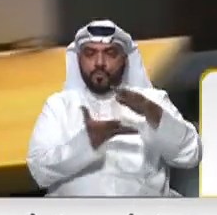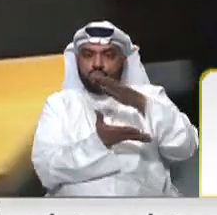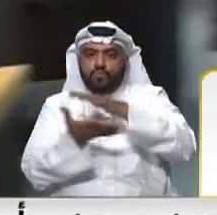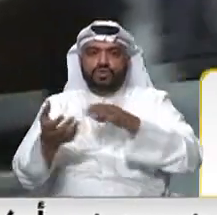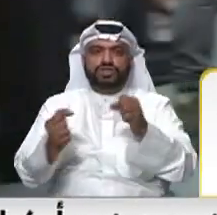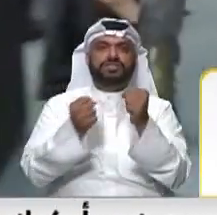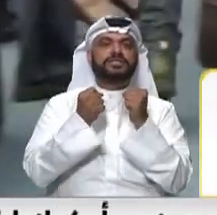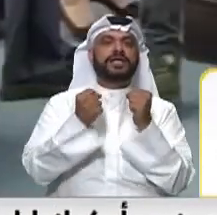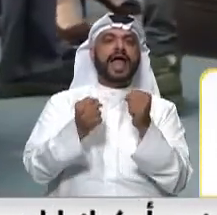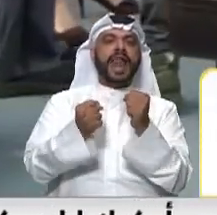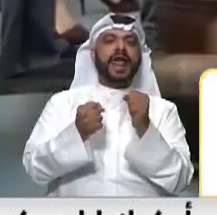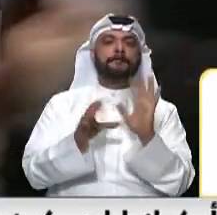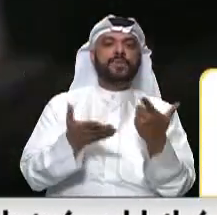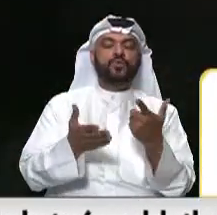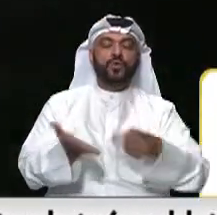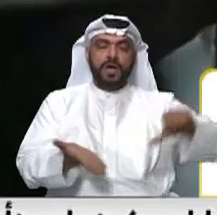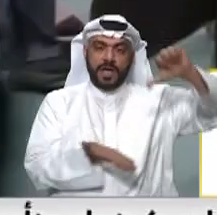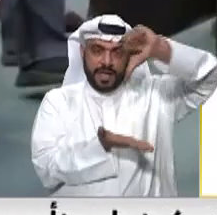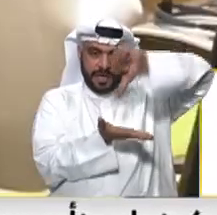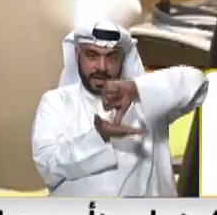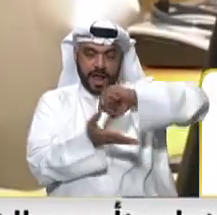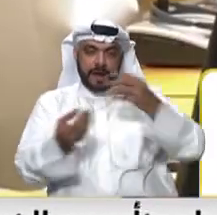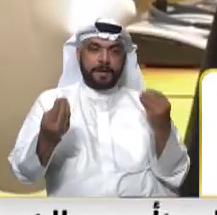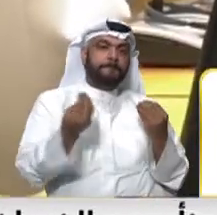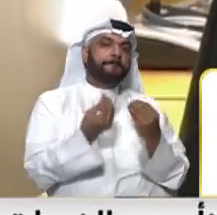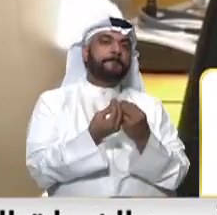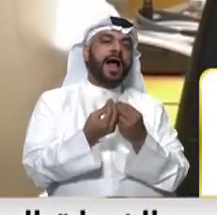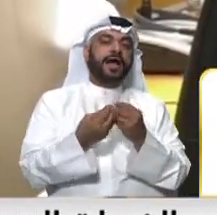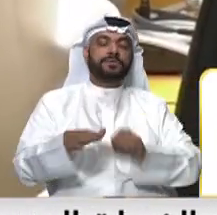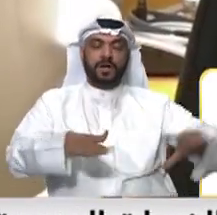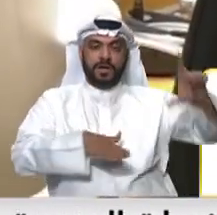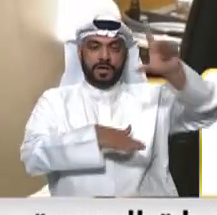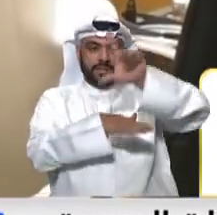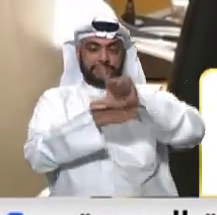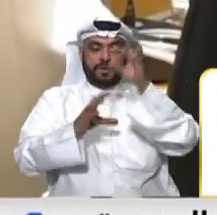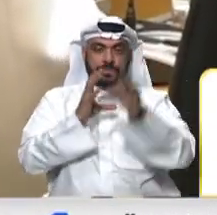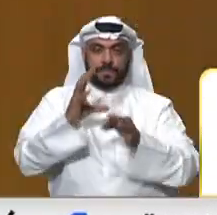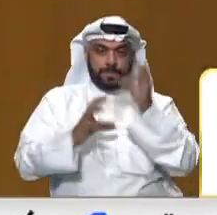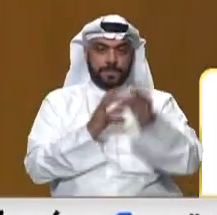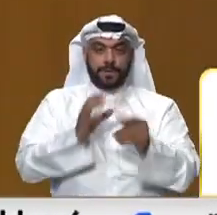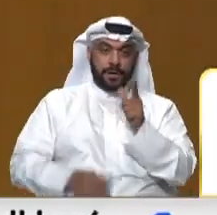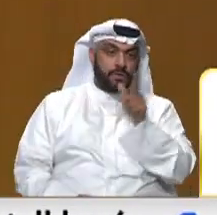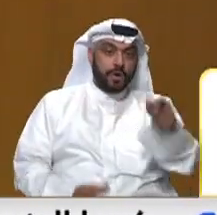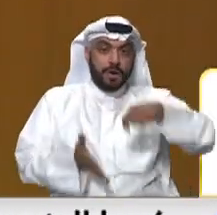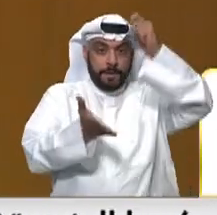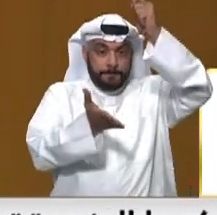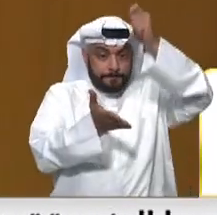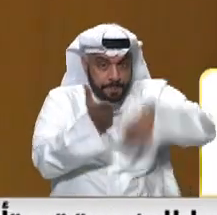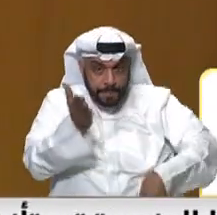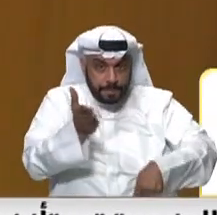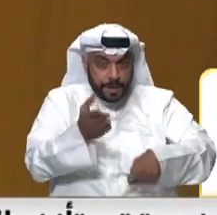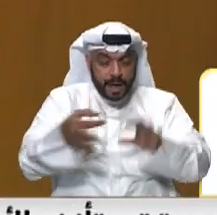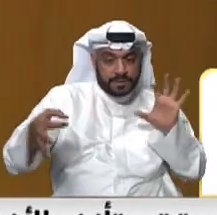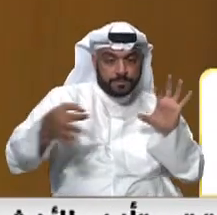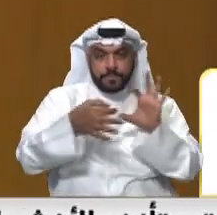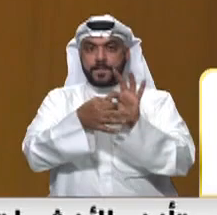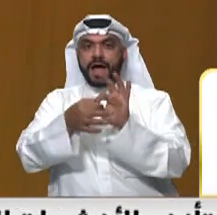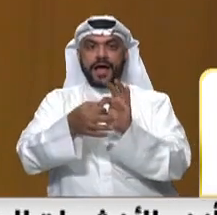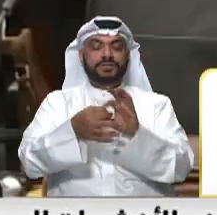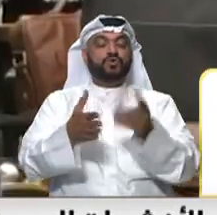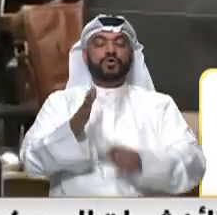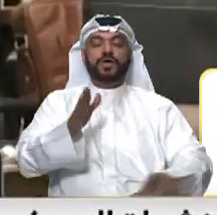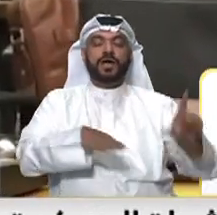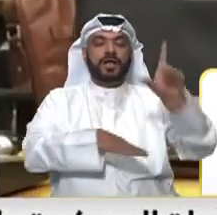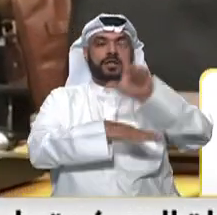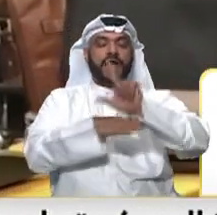مع الوكاله الدوليه للطاقه الذريه حيث توعدت طهران بالرد اذا اعتمد مجلس محافظ الوكاله الدوليه للطاقه